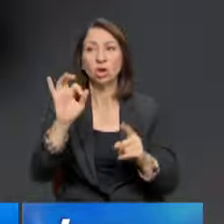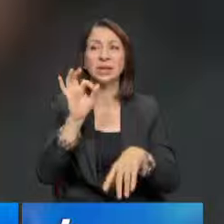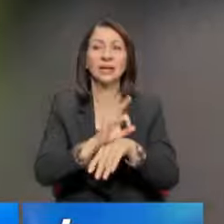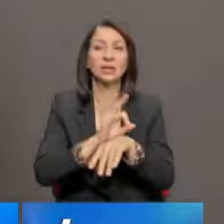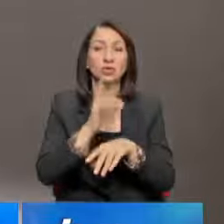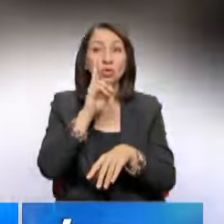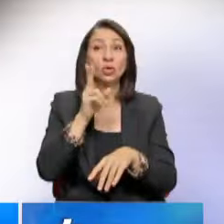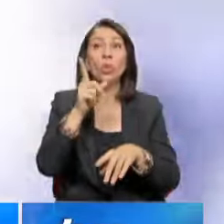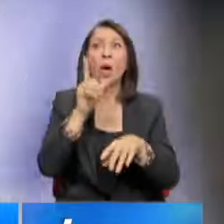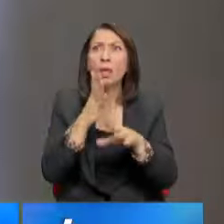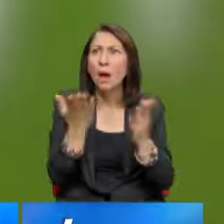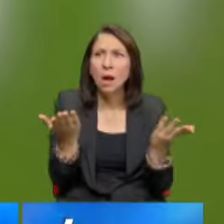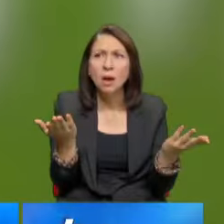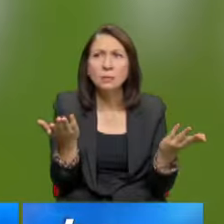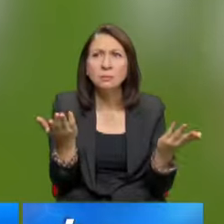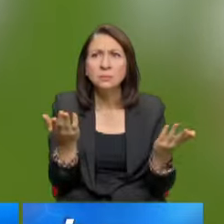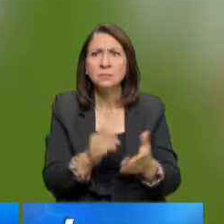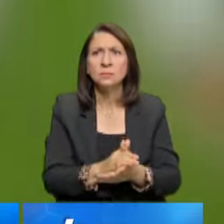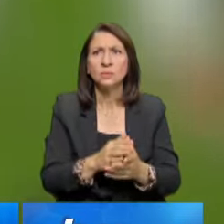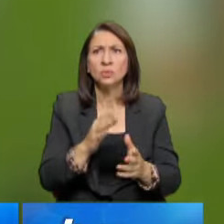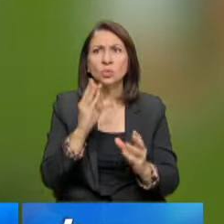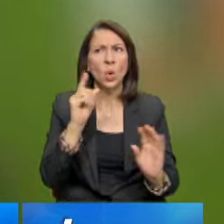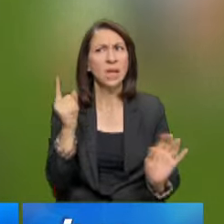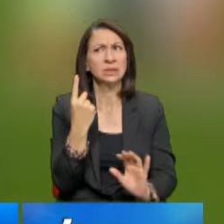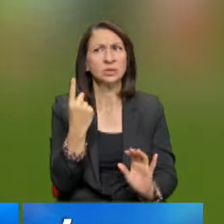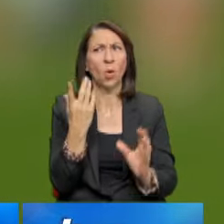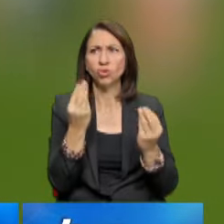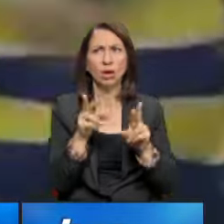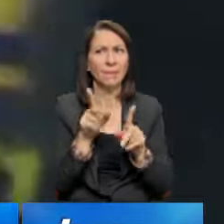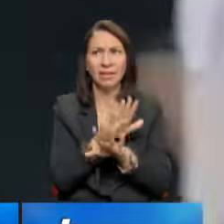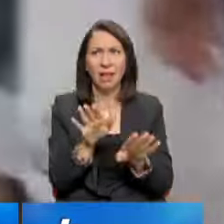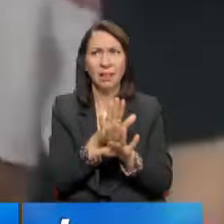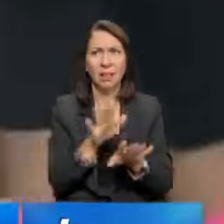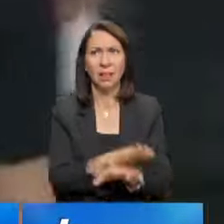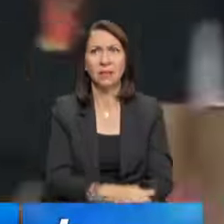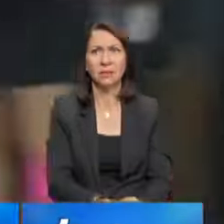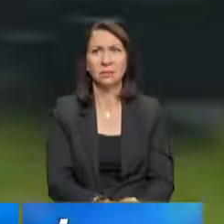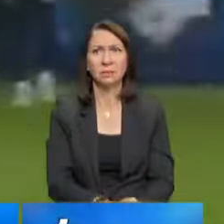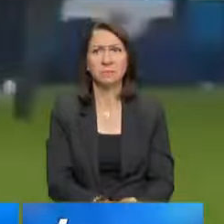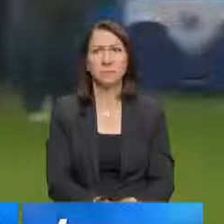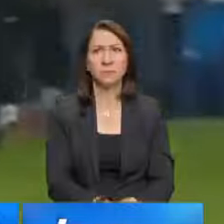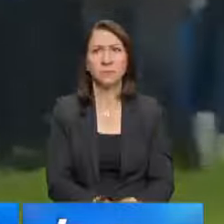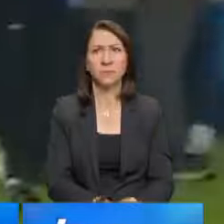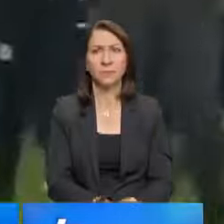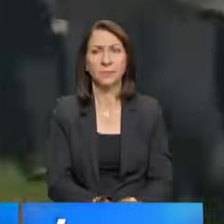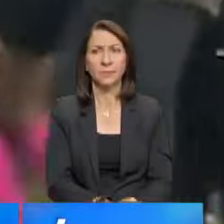sonucu. Bu arada çok enteresan, olacak şey değil.